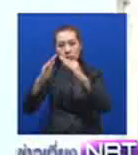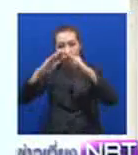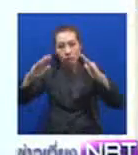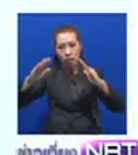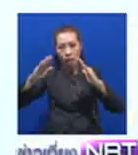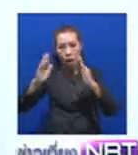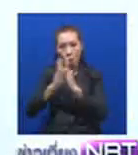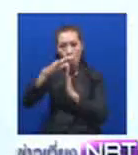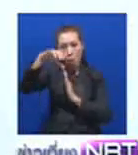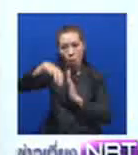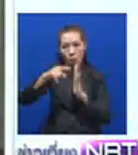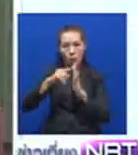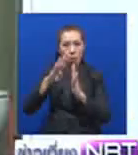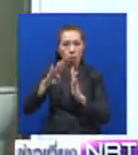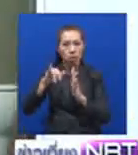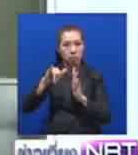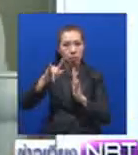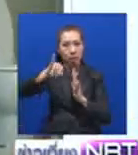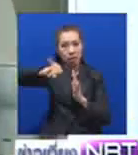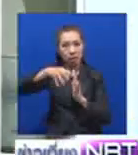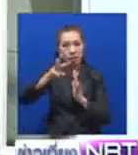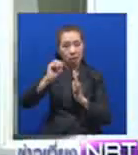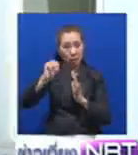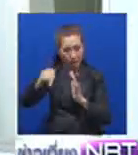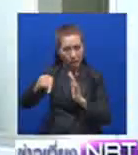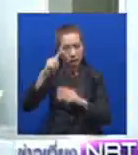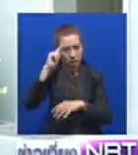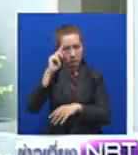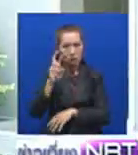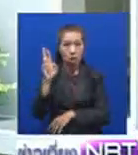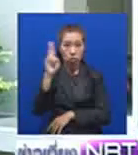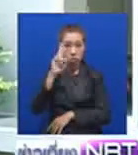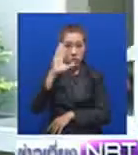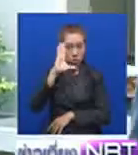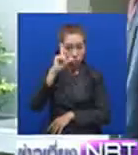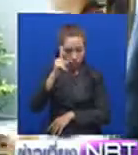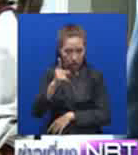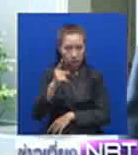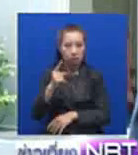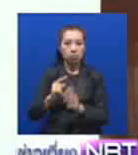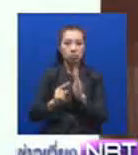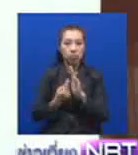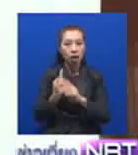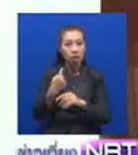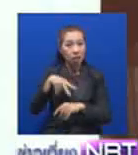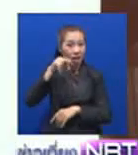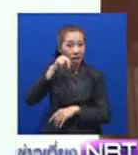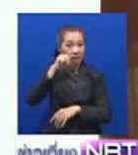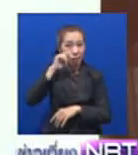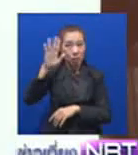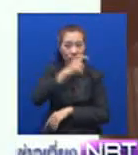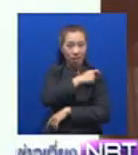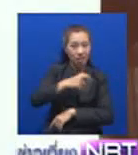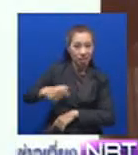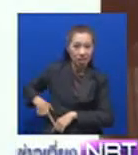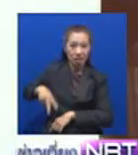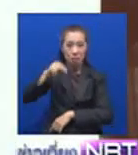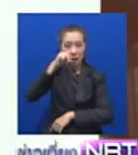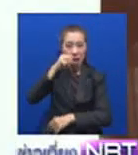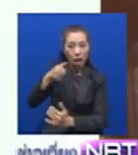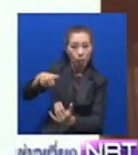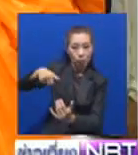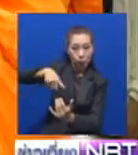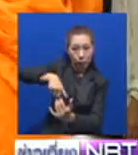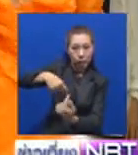ดุสิตวนารามราชวรวิหารในช่วงเที่ยงวันพรุ่งนี้และมีพิธีพระราชทานน้ำหลวงอาบศพเวลา